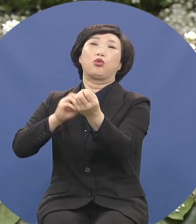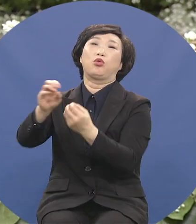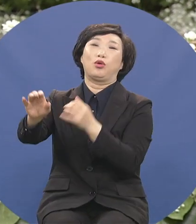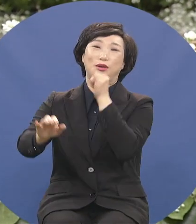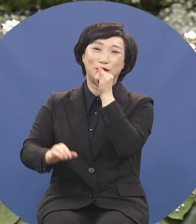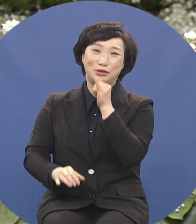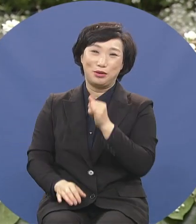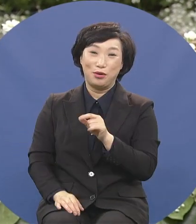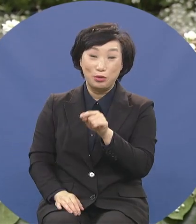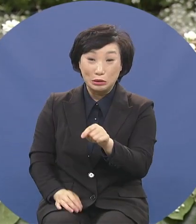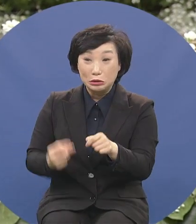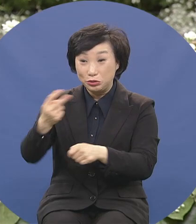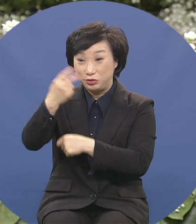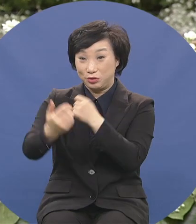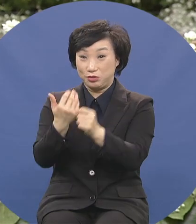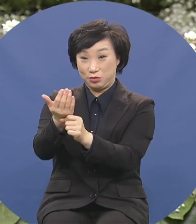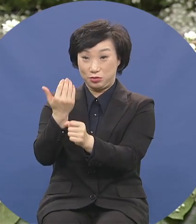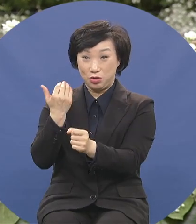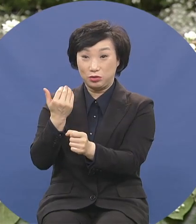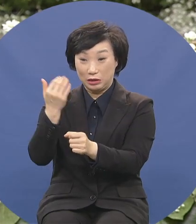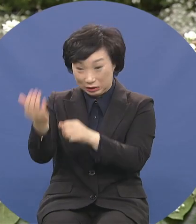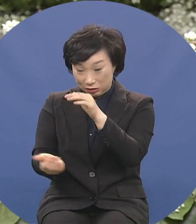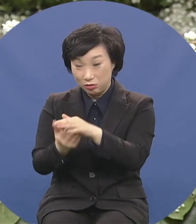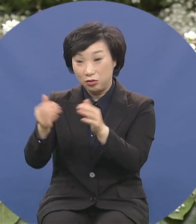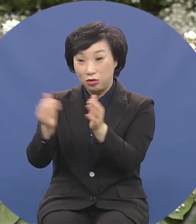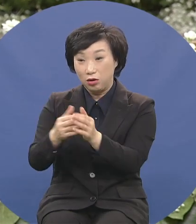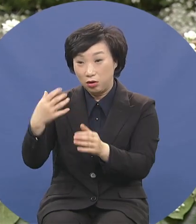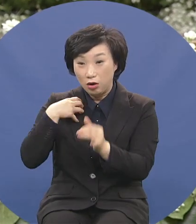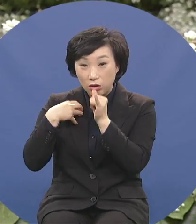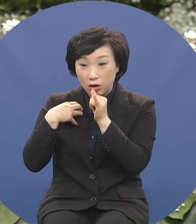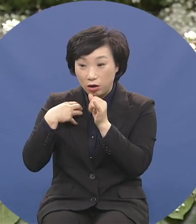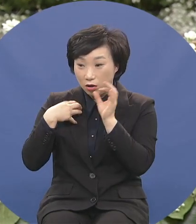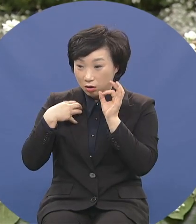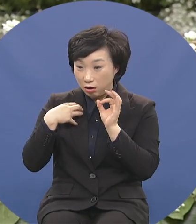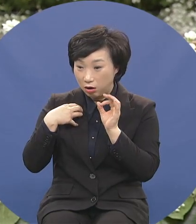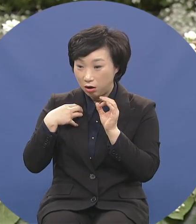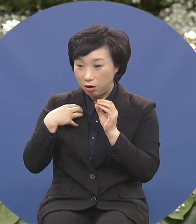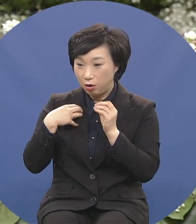그대로 2000년 전에 이루신 것을 보면